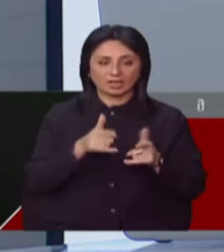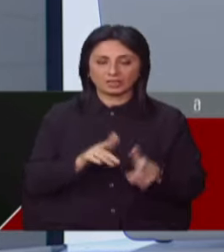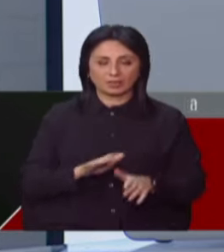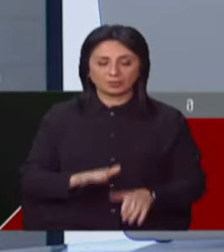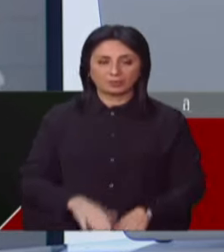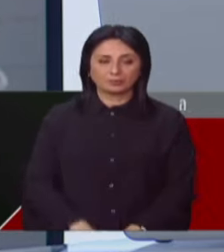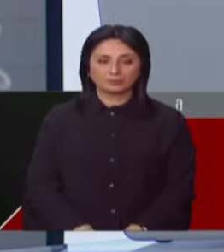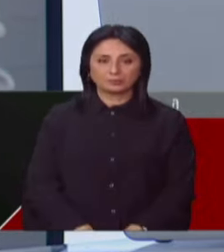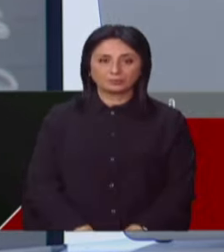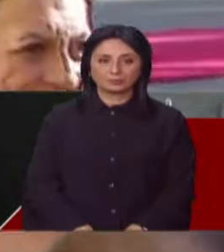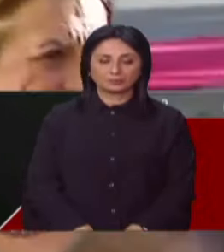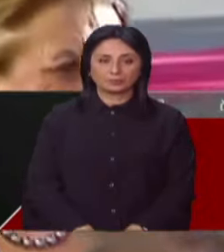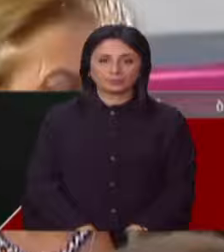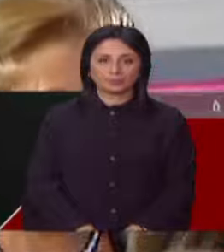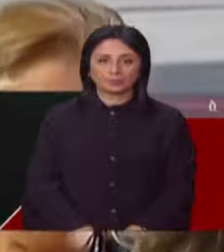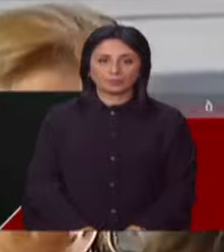ეთანხმება.